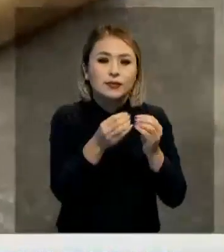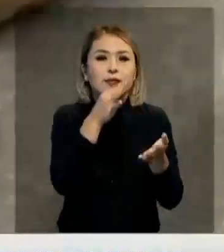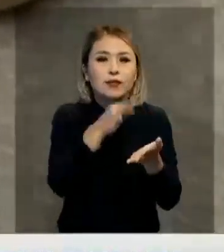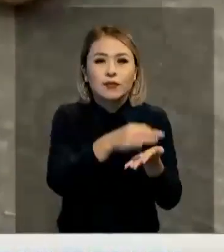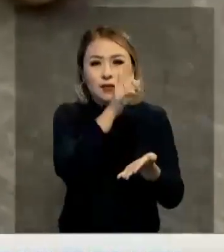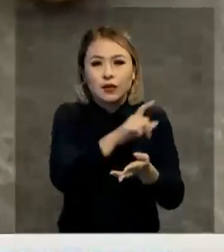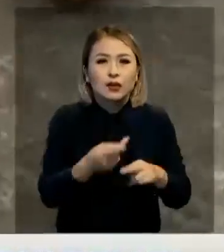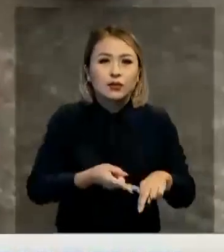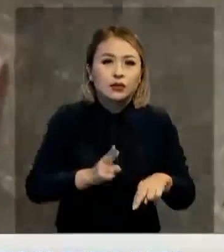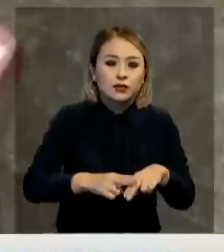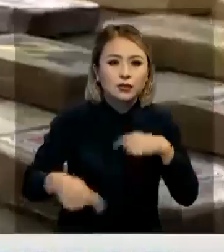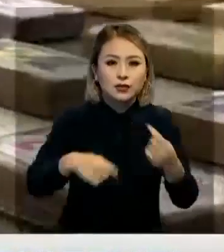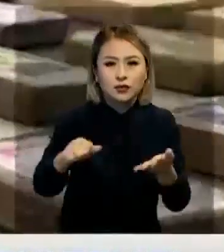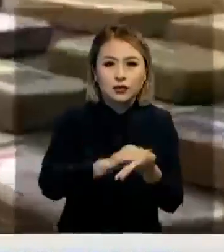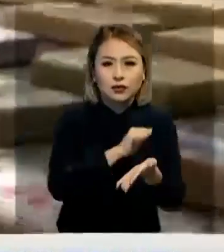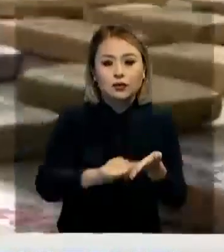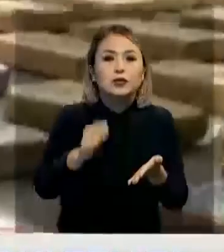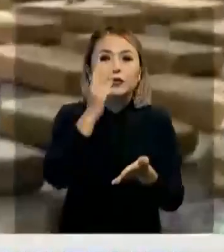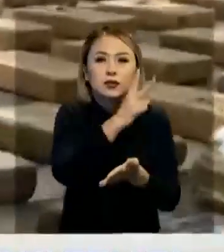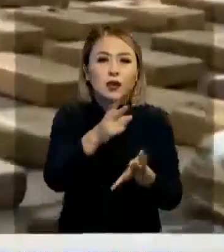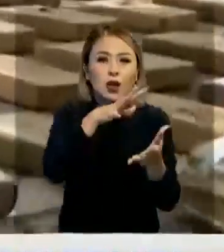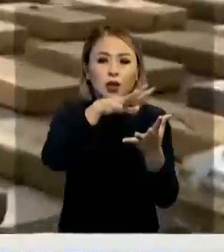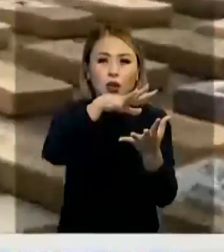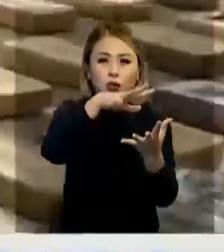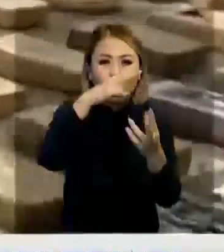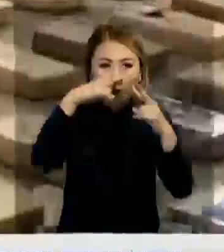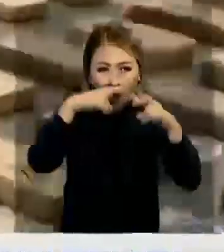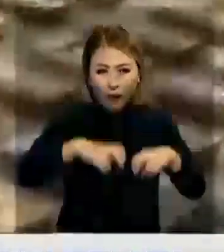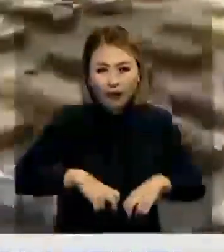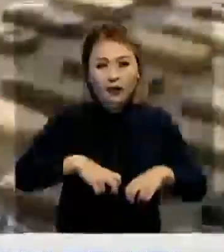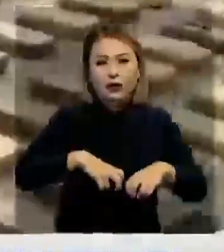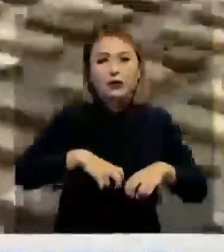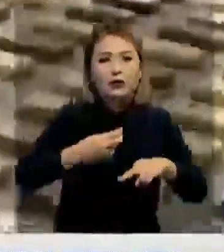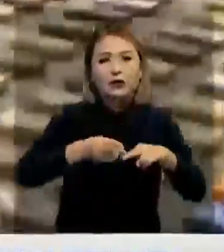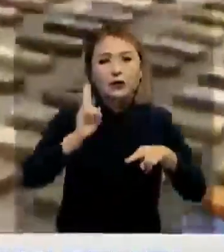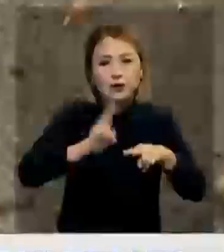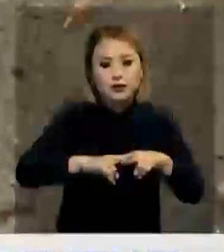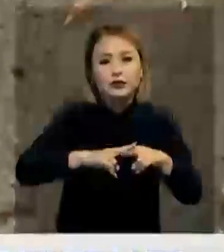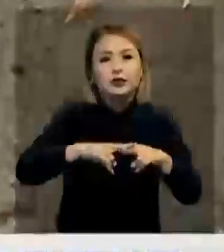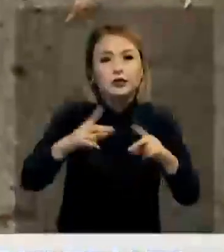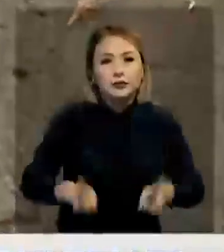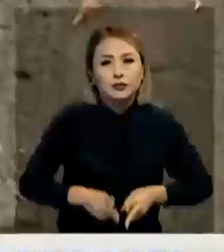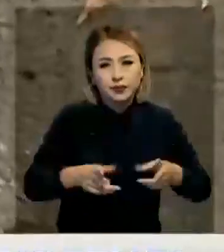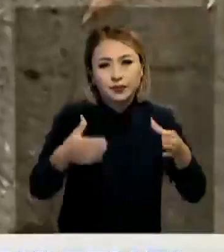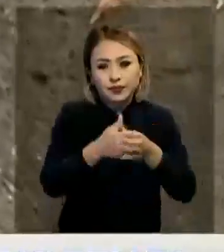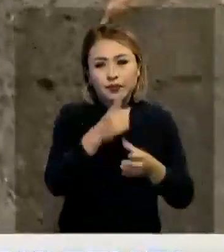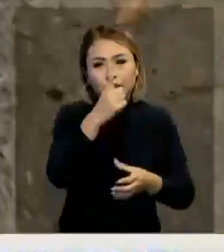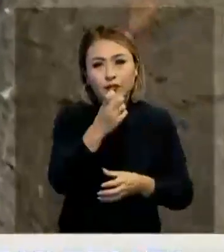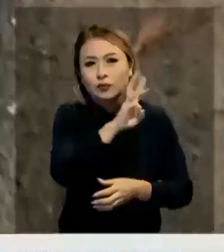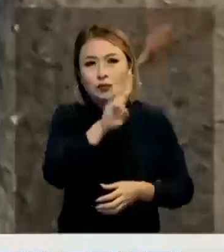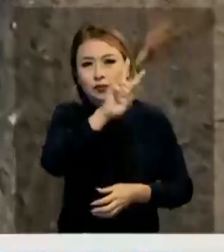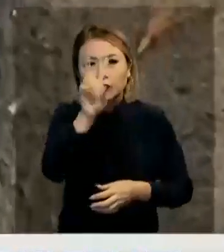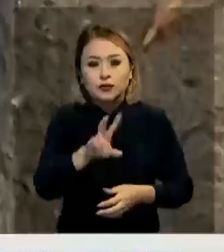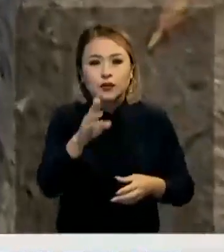жауапты адамдардың сауда құжаттары күдік тудырып, сканерлік тексер жүргізілген. Сарапшылар қылмыстық топ 100 миллион доллардың